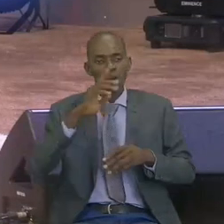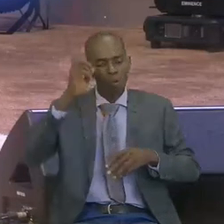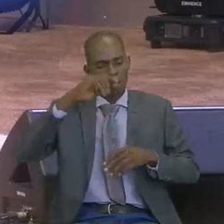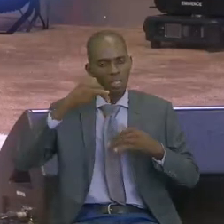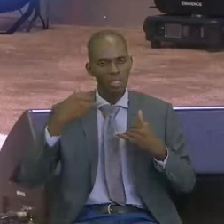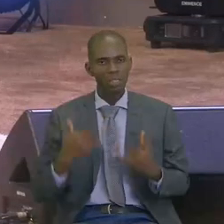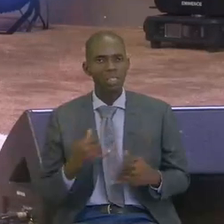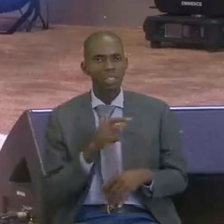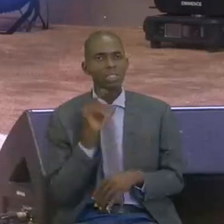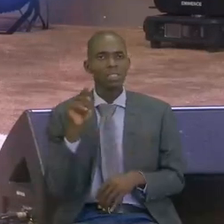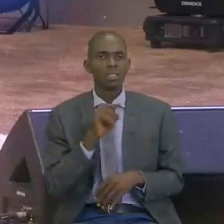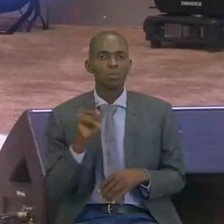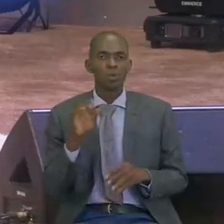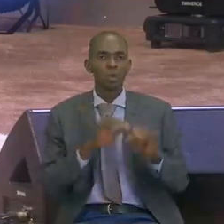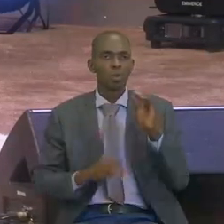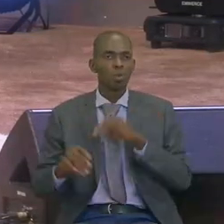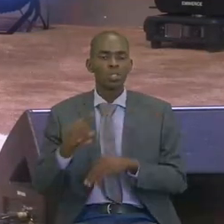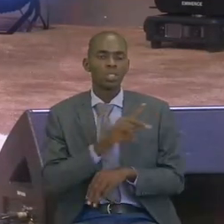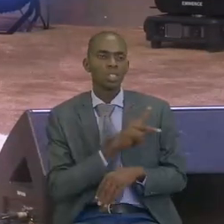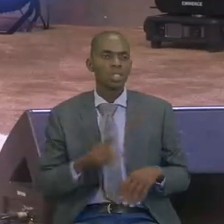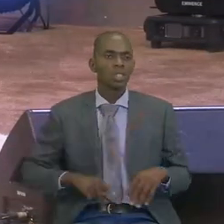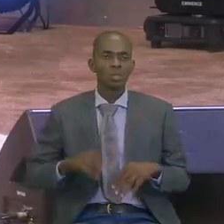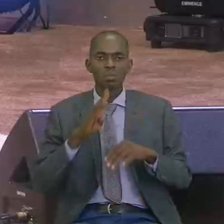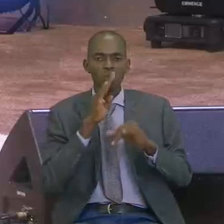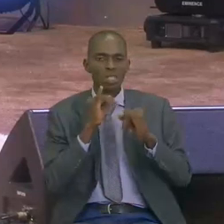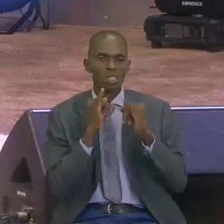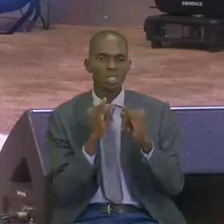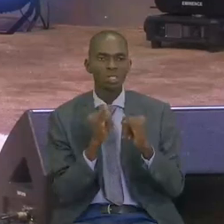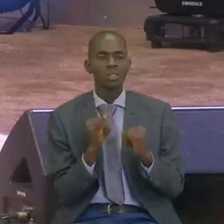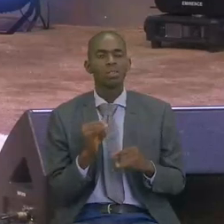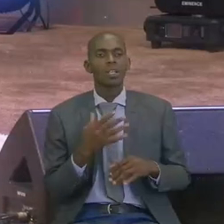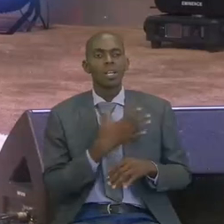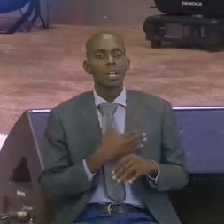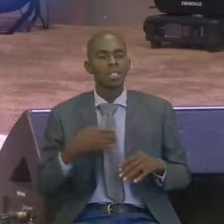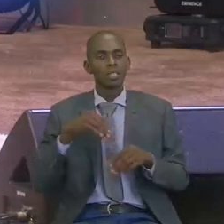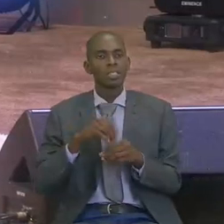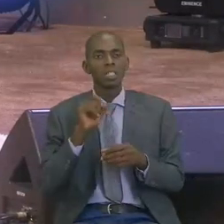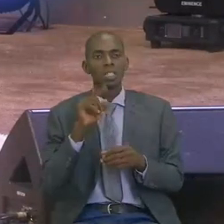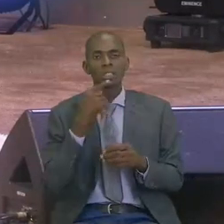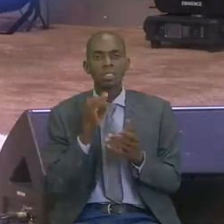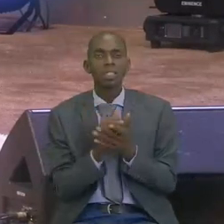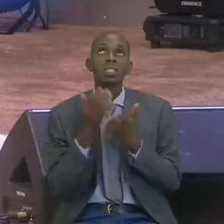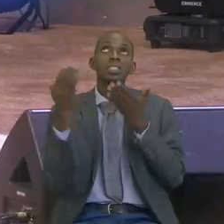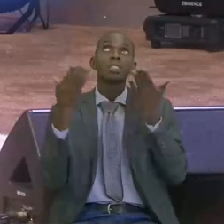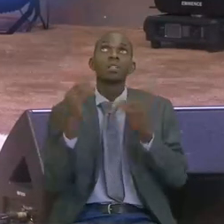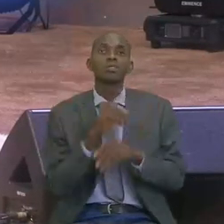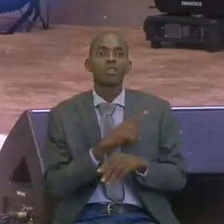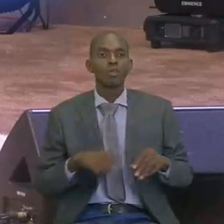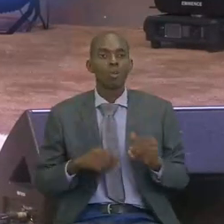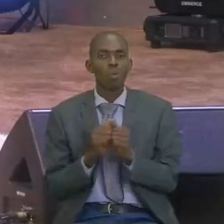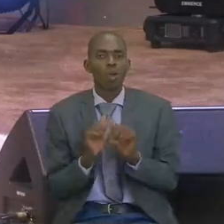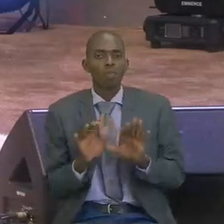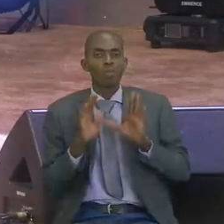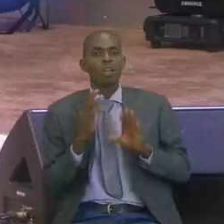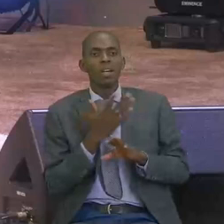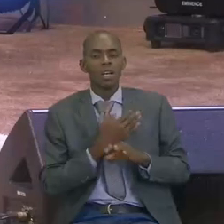conduisez-vous avec sagesse, jugez de la terre, recevez instruction. Verset 11. Servez l'Éternel avec